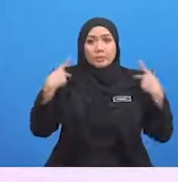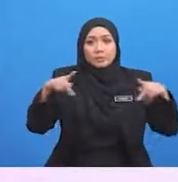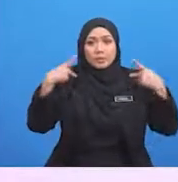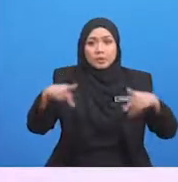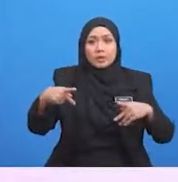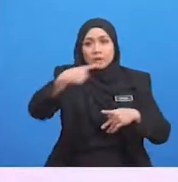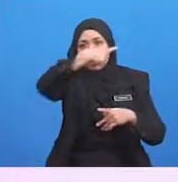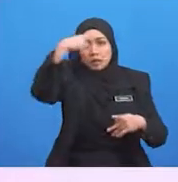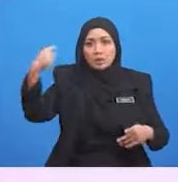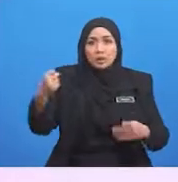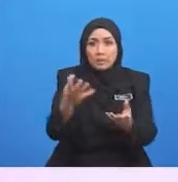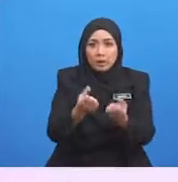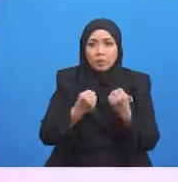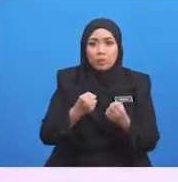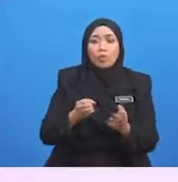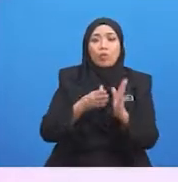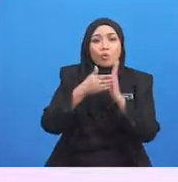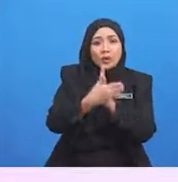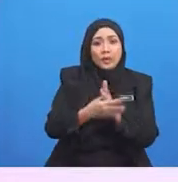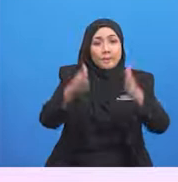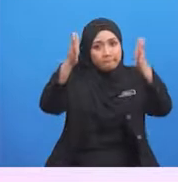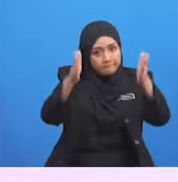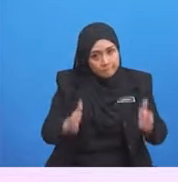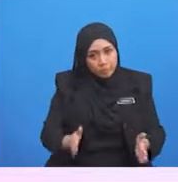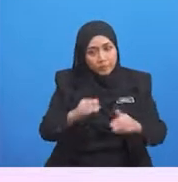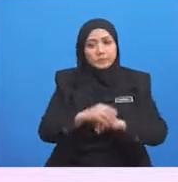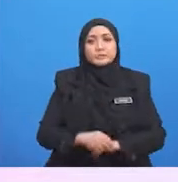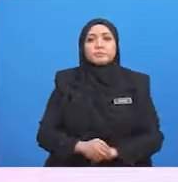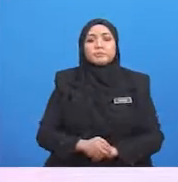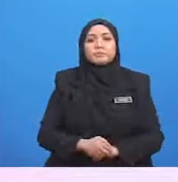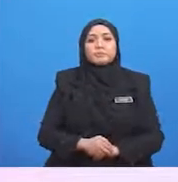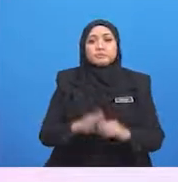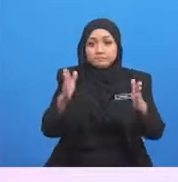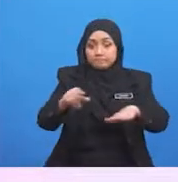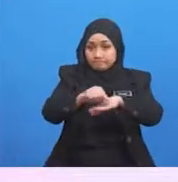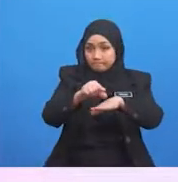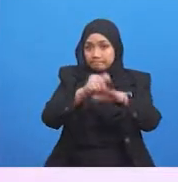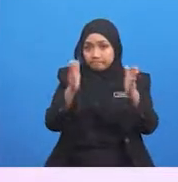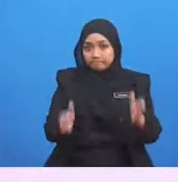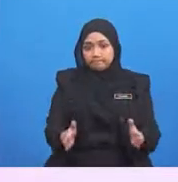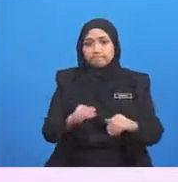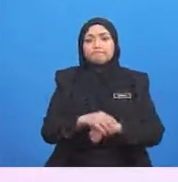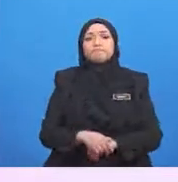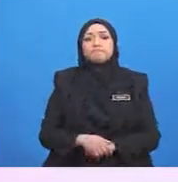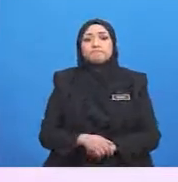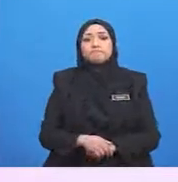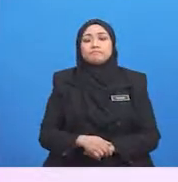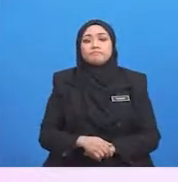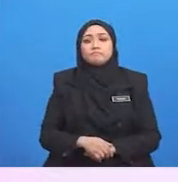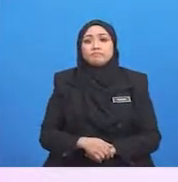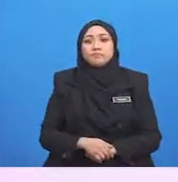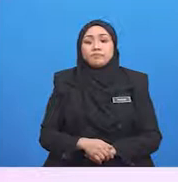oleh pengguna-pengguna. Jadi, tentulah ada ciri-ciri tertentu produk yang menyebabkan